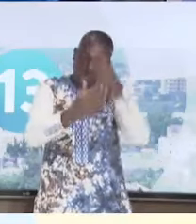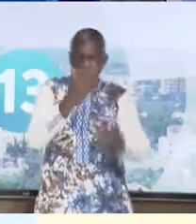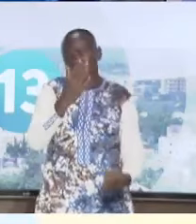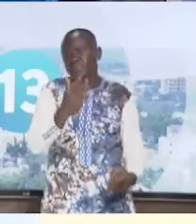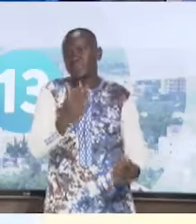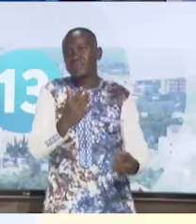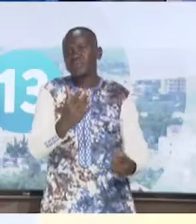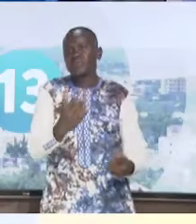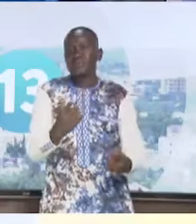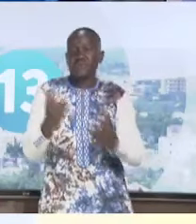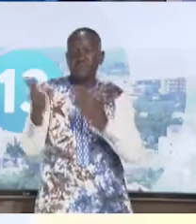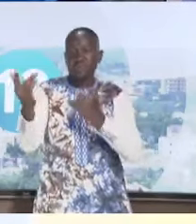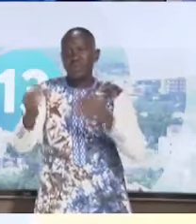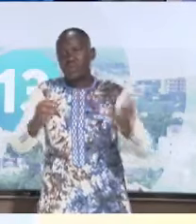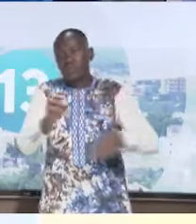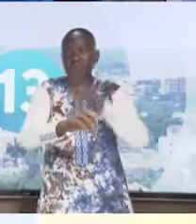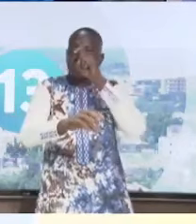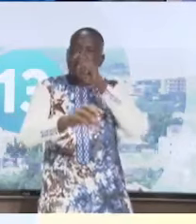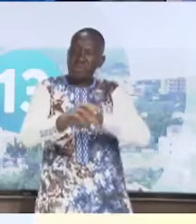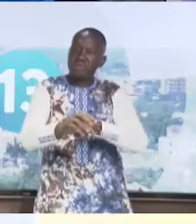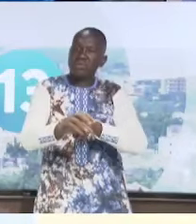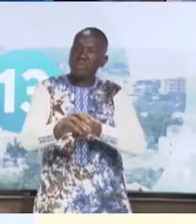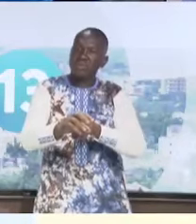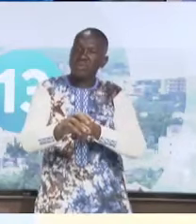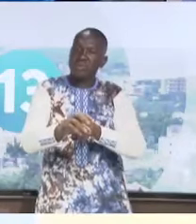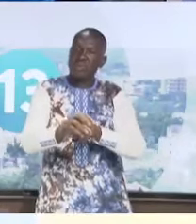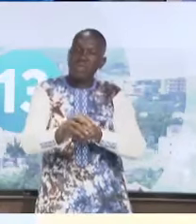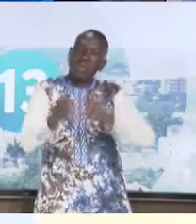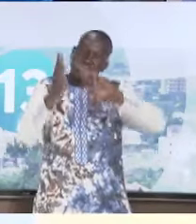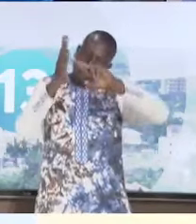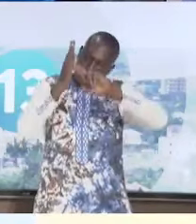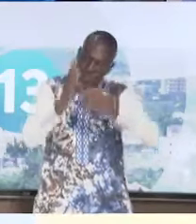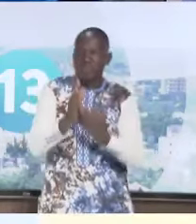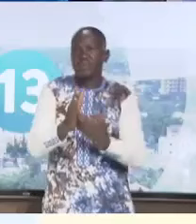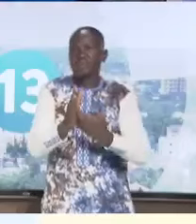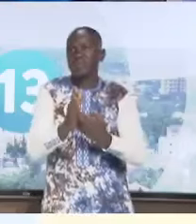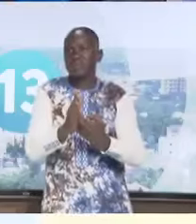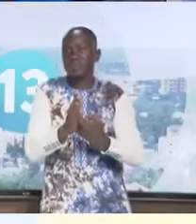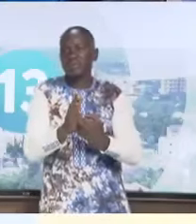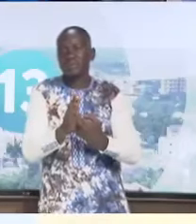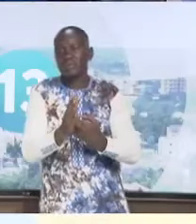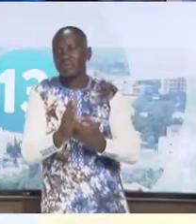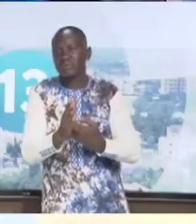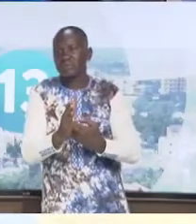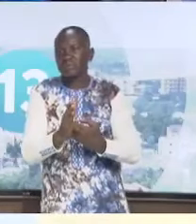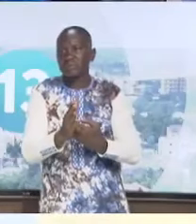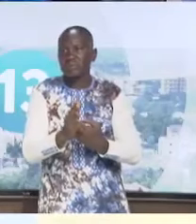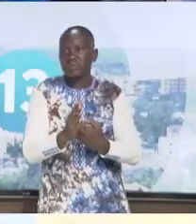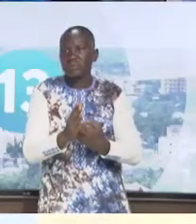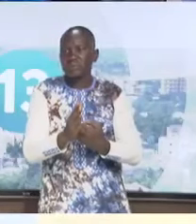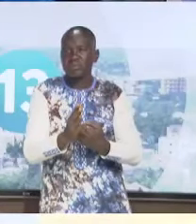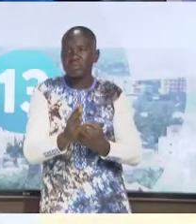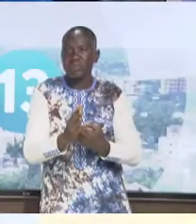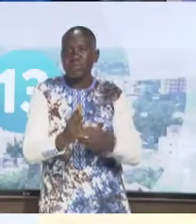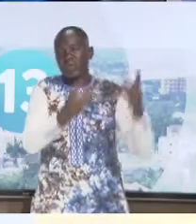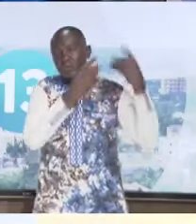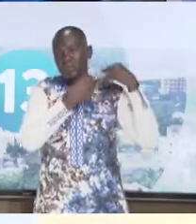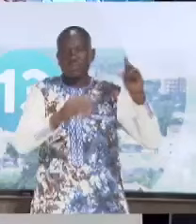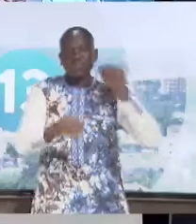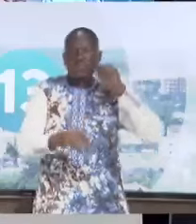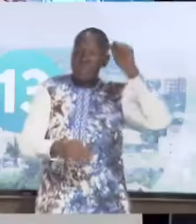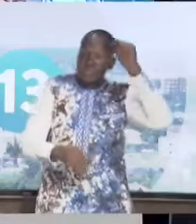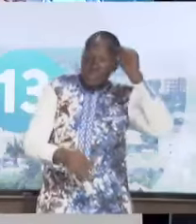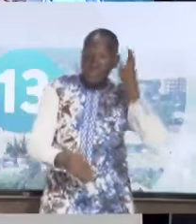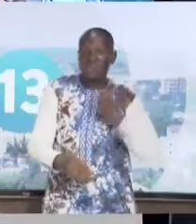peut s'attendre à une date pour le rétablissement normal de la desserte? Ça sera la dernière question. Merci. Alors, en effet, depuis hier, nous